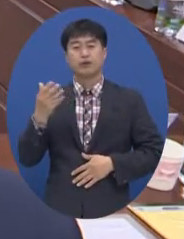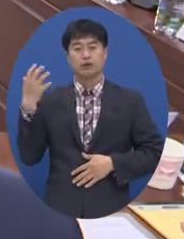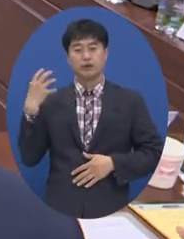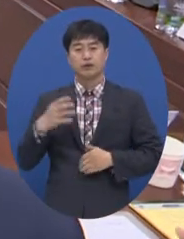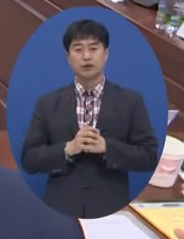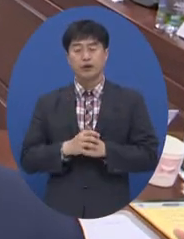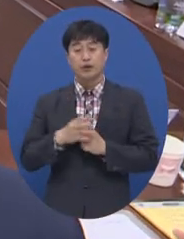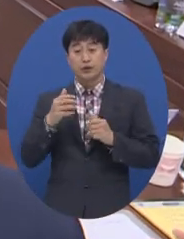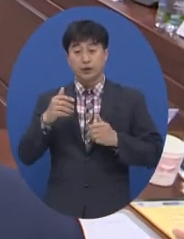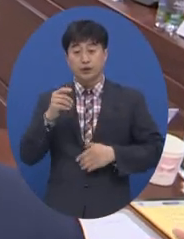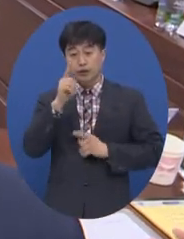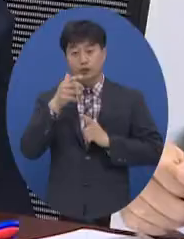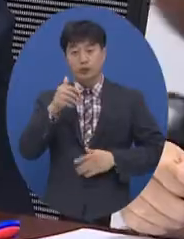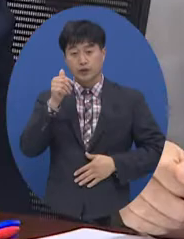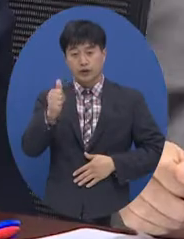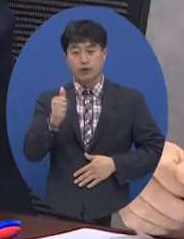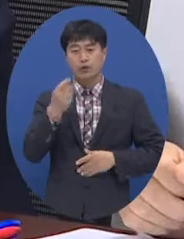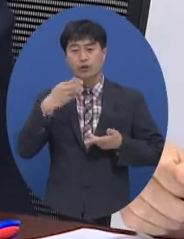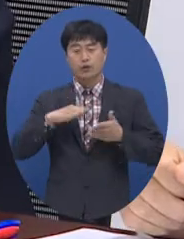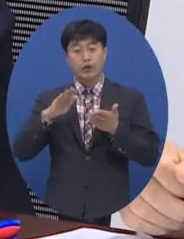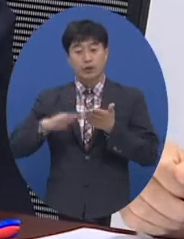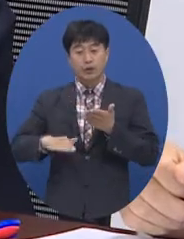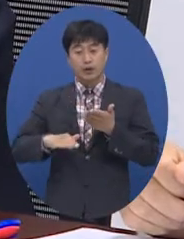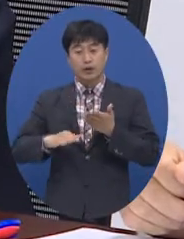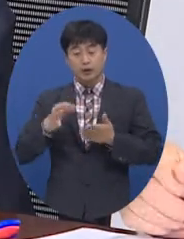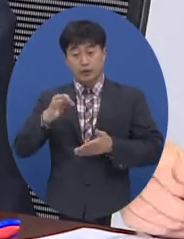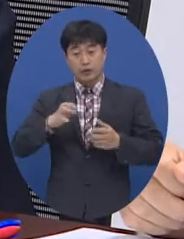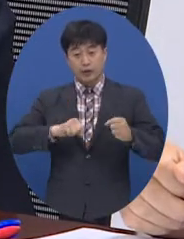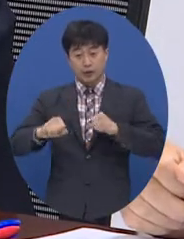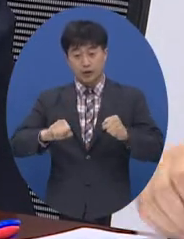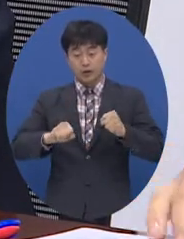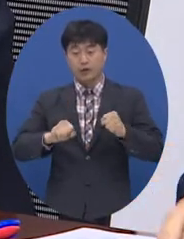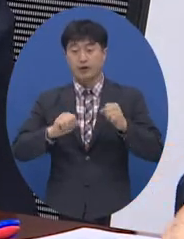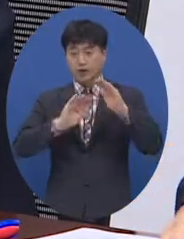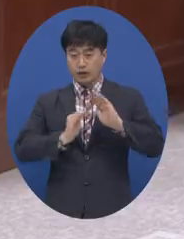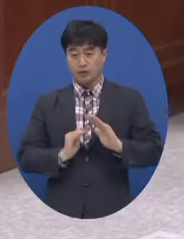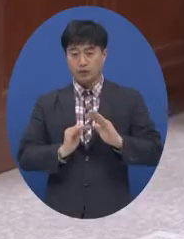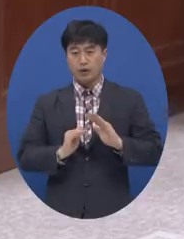이날 회의에서 이 지사는 경기도 하반기 재정집행 추진 현황과